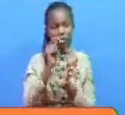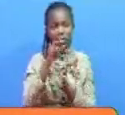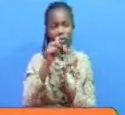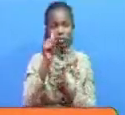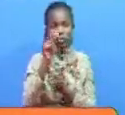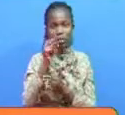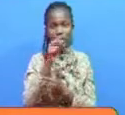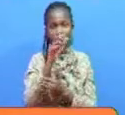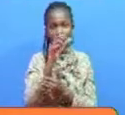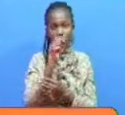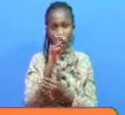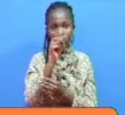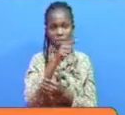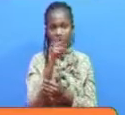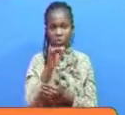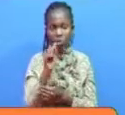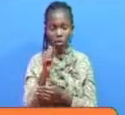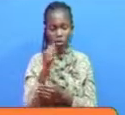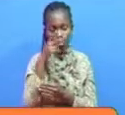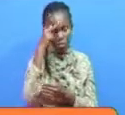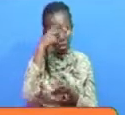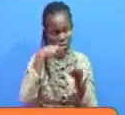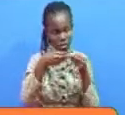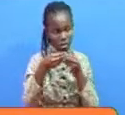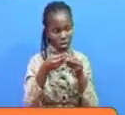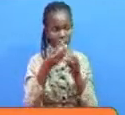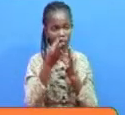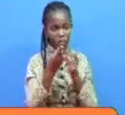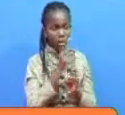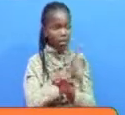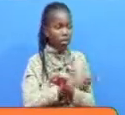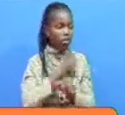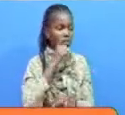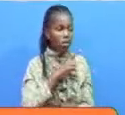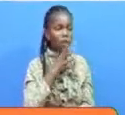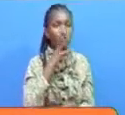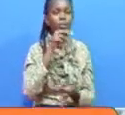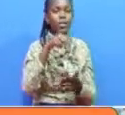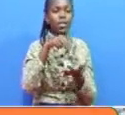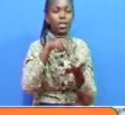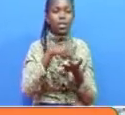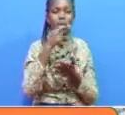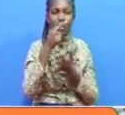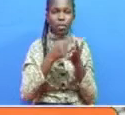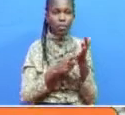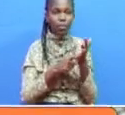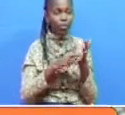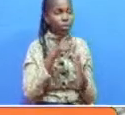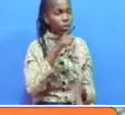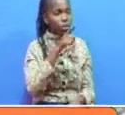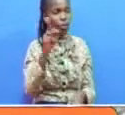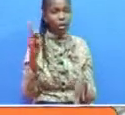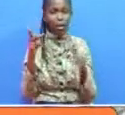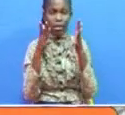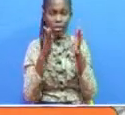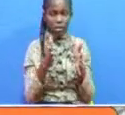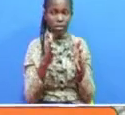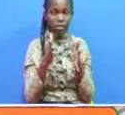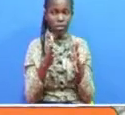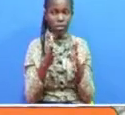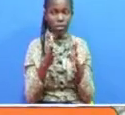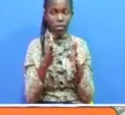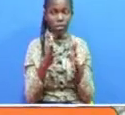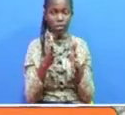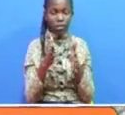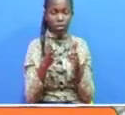sekwe mwenendi. Siku zikiisha anasimama anasema kwamba nyinyi wa Kenya